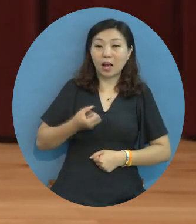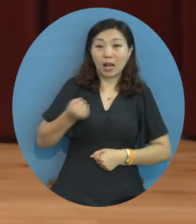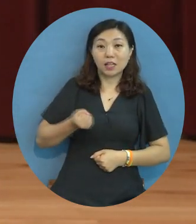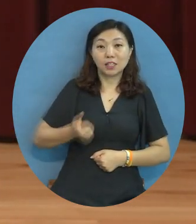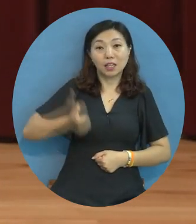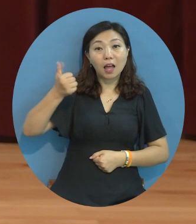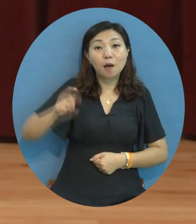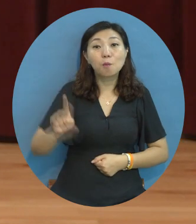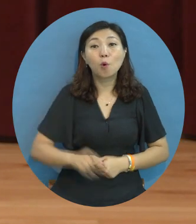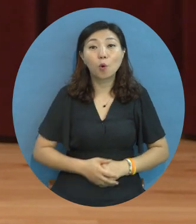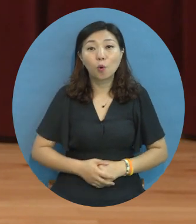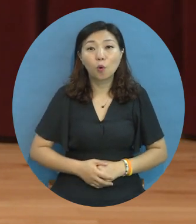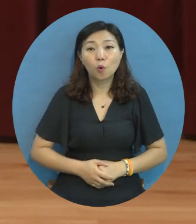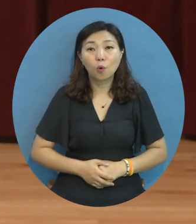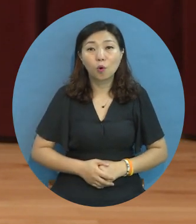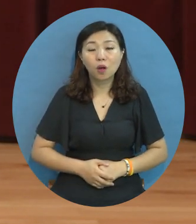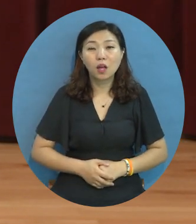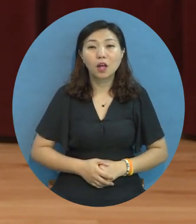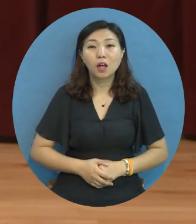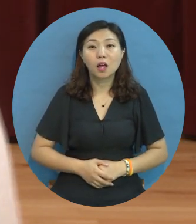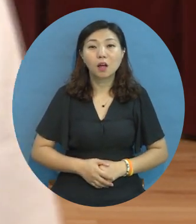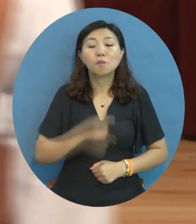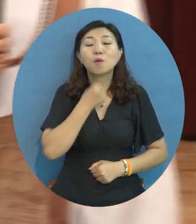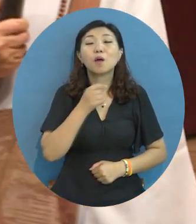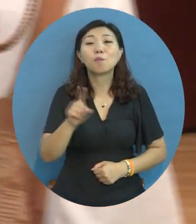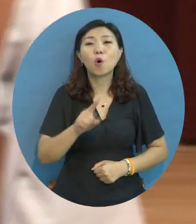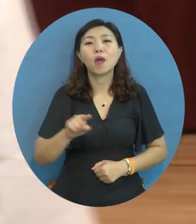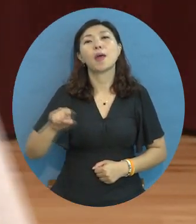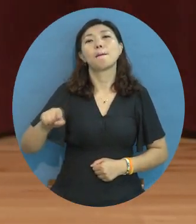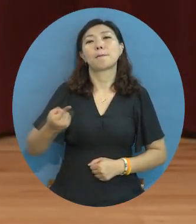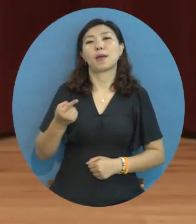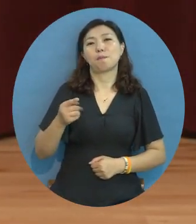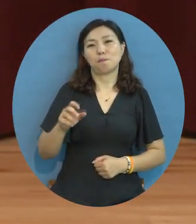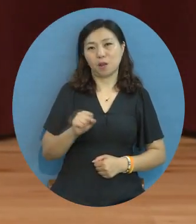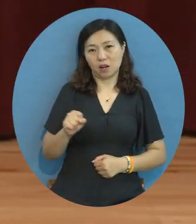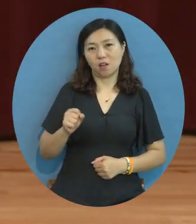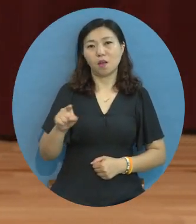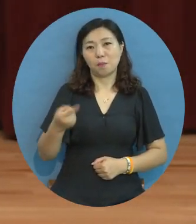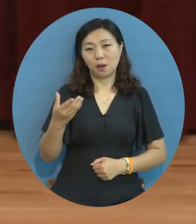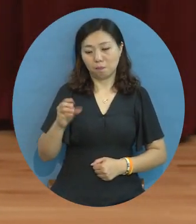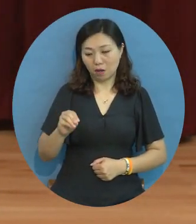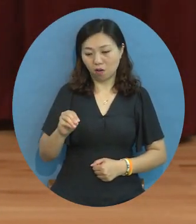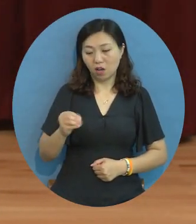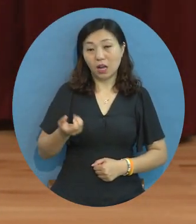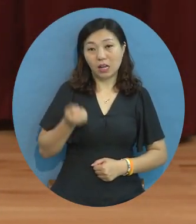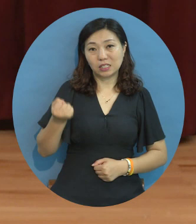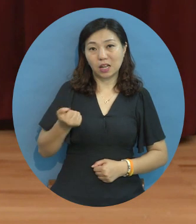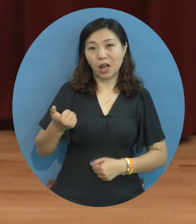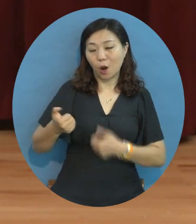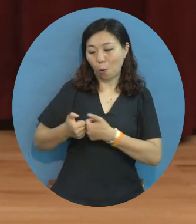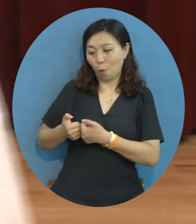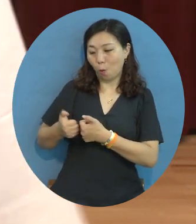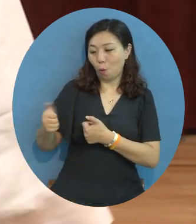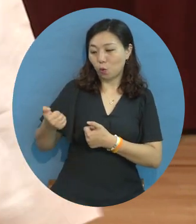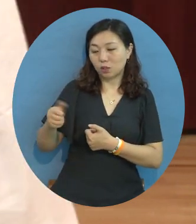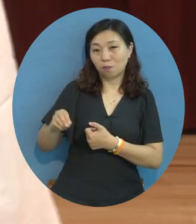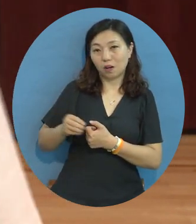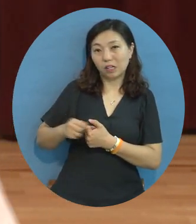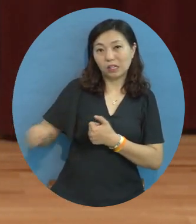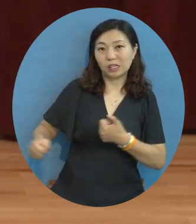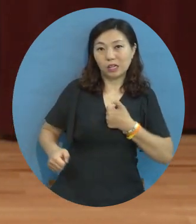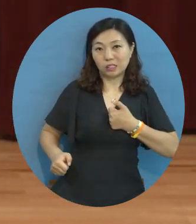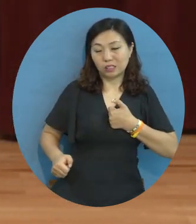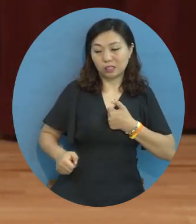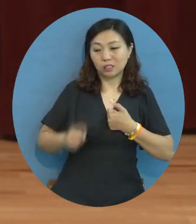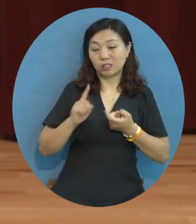100만 원 가지고 있다가 50만 원 갖는 게 낫지? 그런데 100만 원 가지고 있다가 50만 원 갖는 사람 불만이에요. 5만 원 가지고 있다가 10만